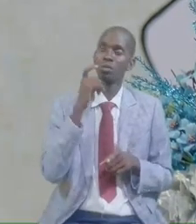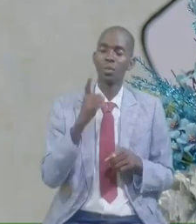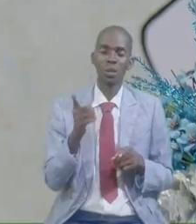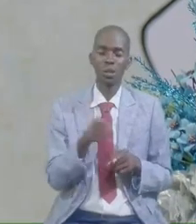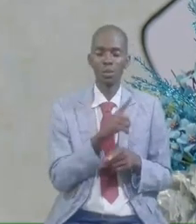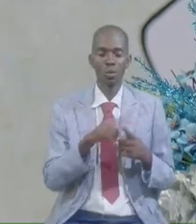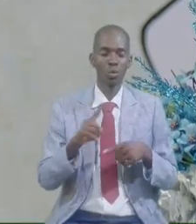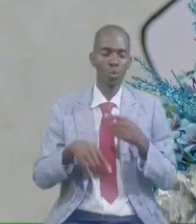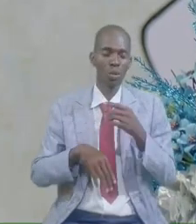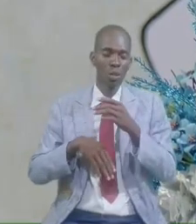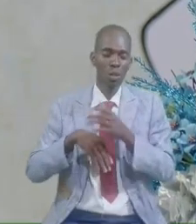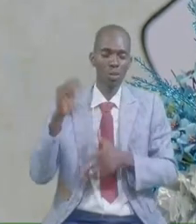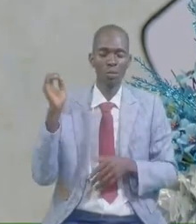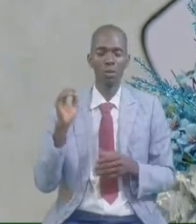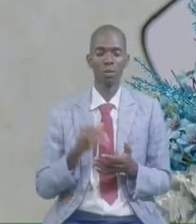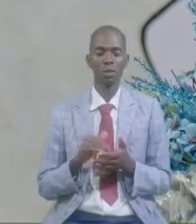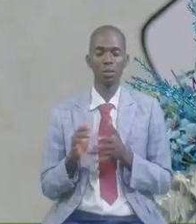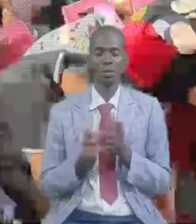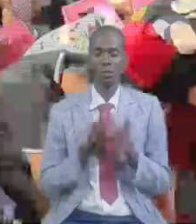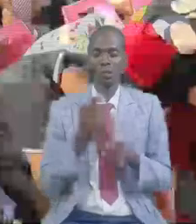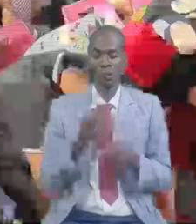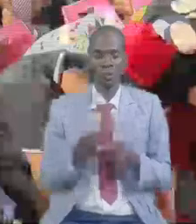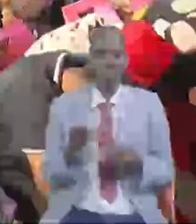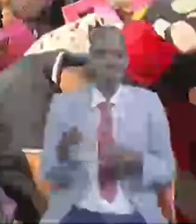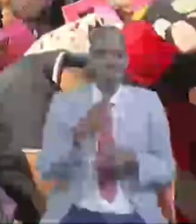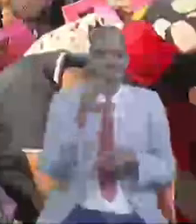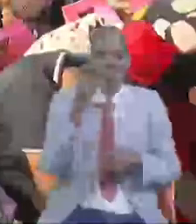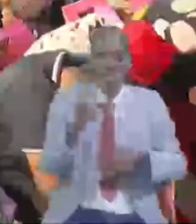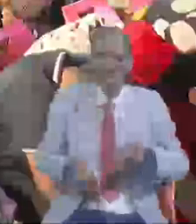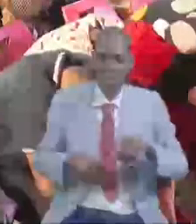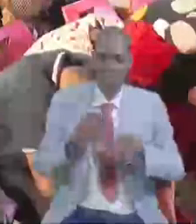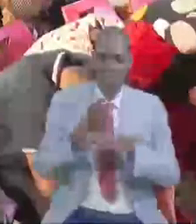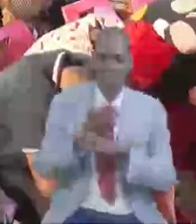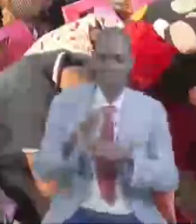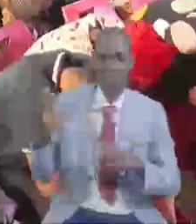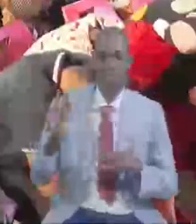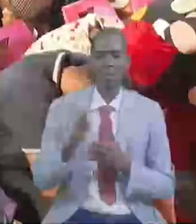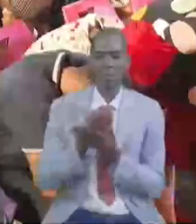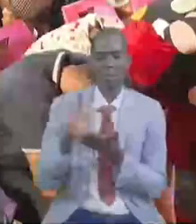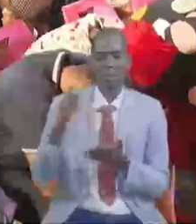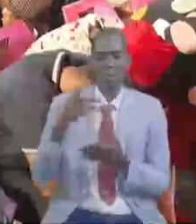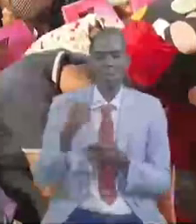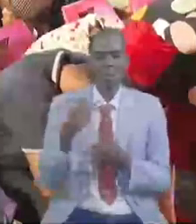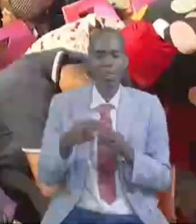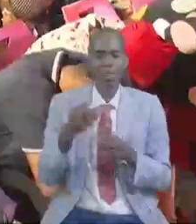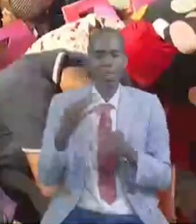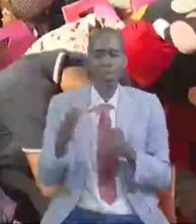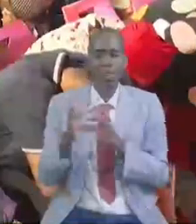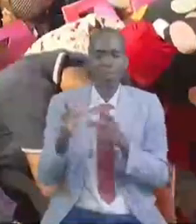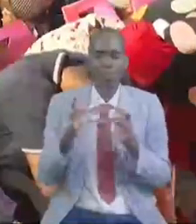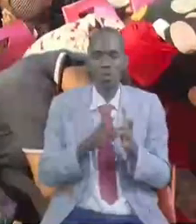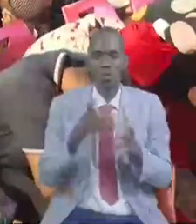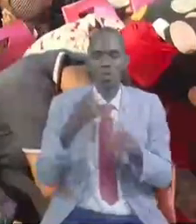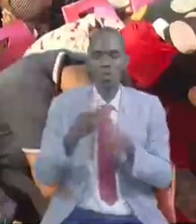Il ne peut plus rester. Il ne peut pas résister. Le nom de Jésus, de sa